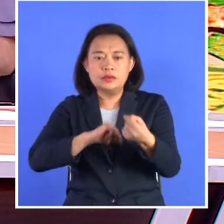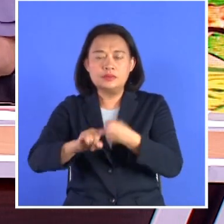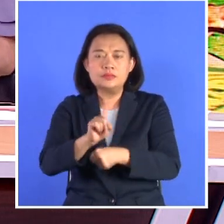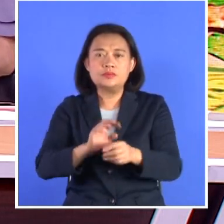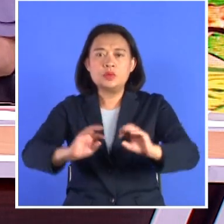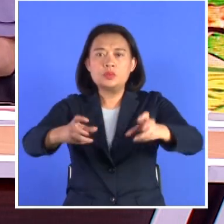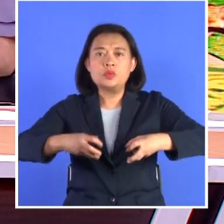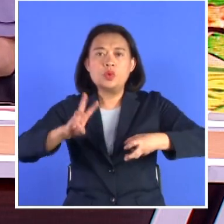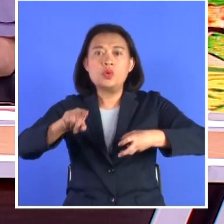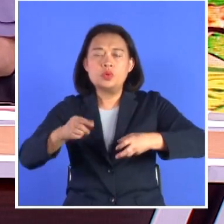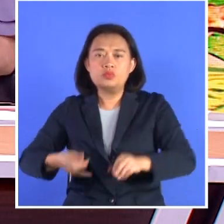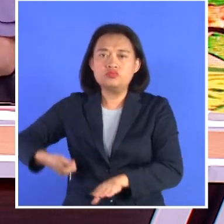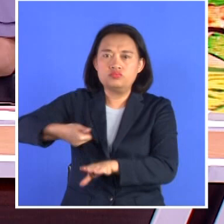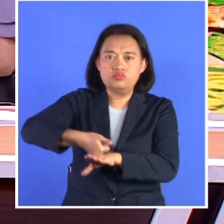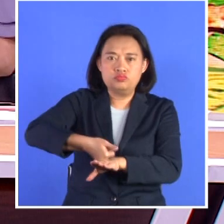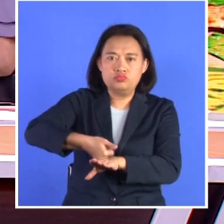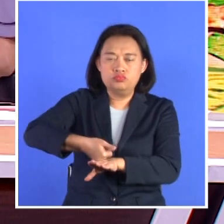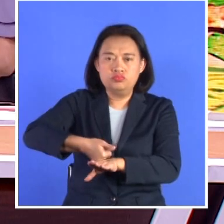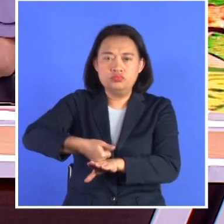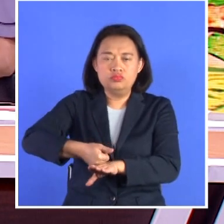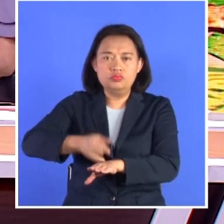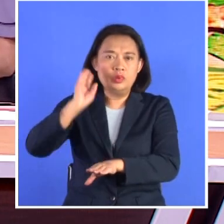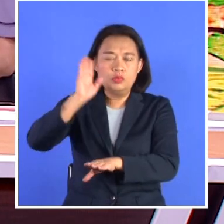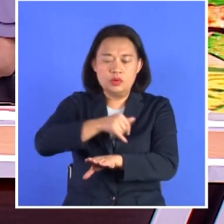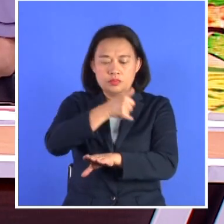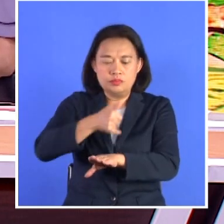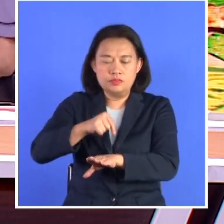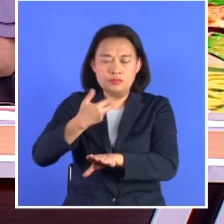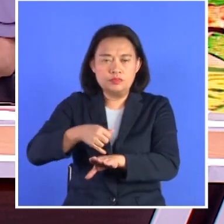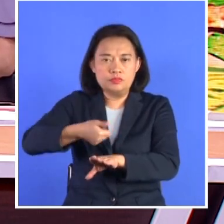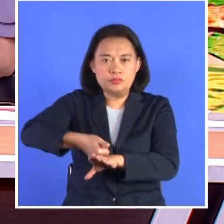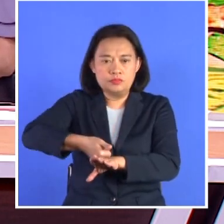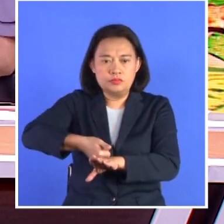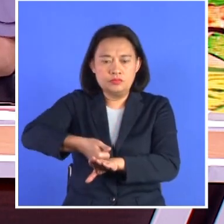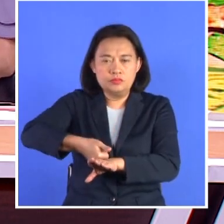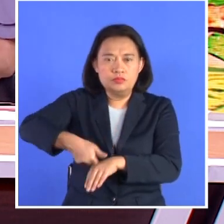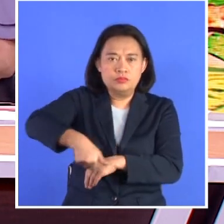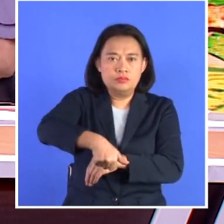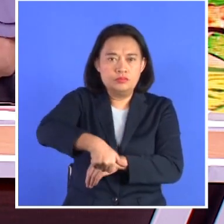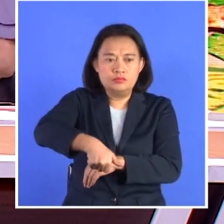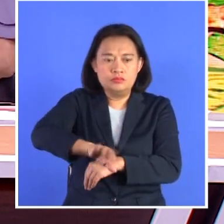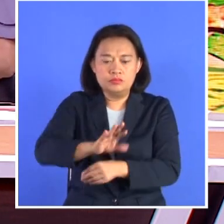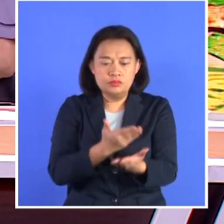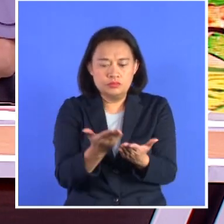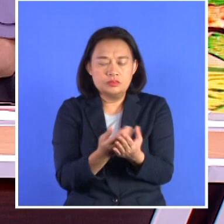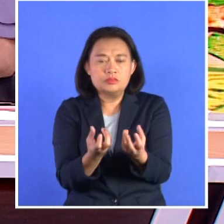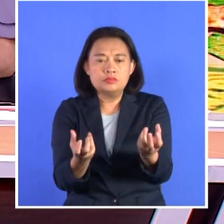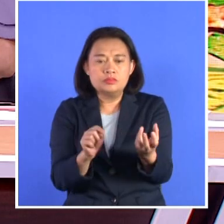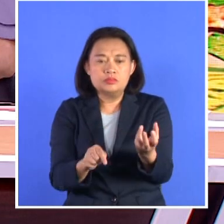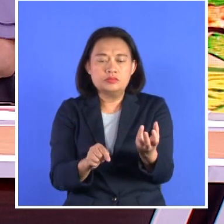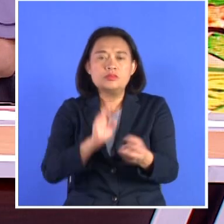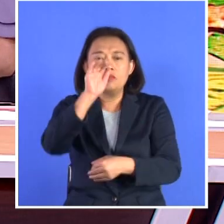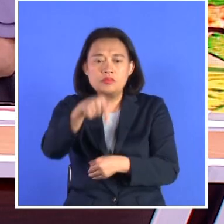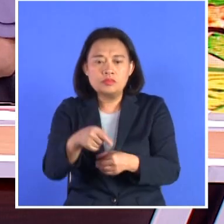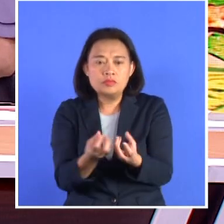ครับมาถึงบริเวณตลาดเขาชกรเนี่ยเอาช้างลงจากรถแล้วก็เอาไปเร่นะครับให้ชาวบ้านเนี่ยซื้อของอืซื้อให้เป็นอาหาร